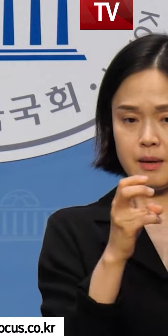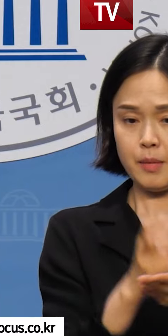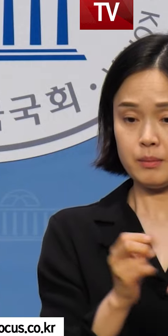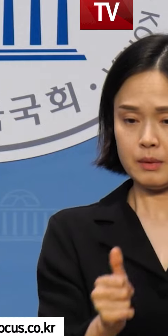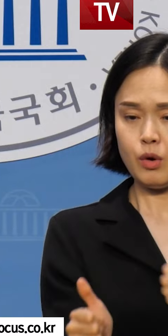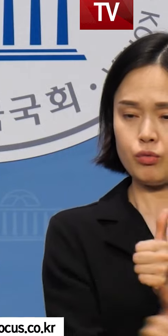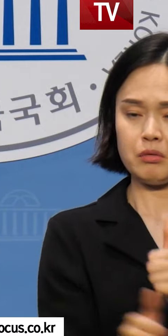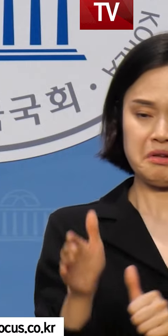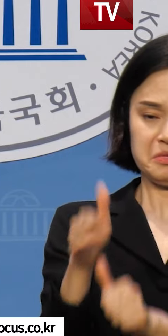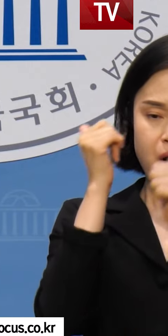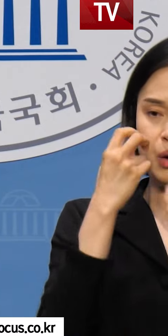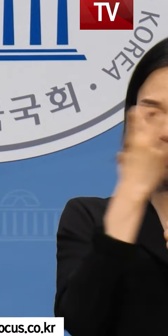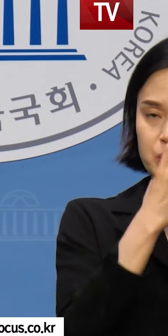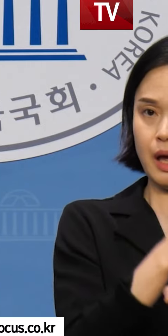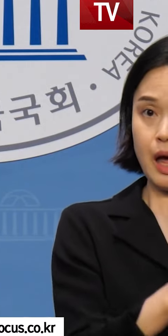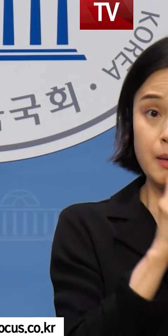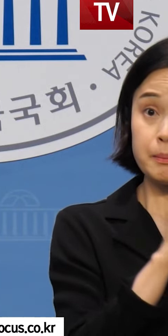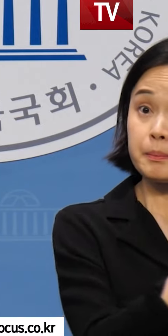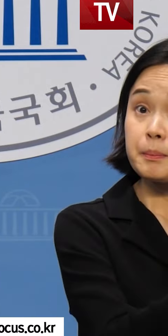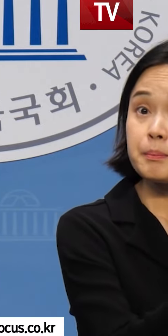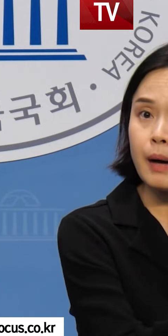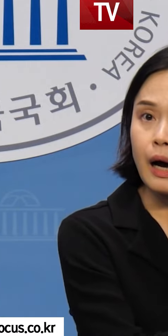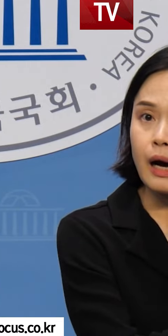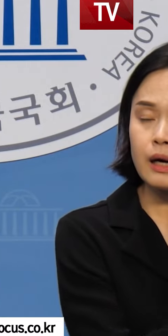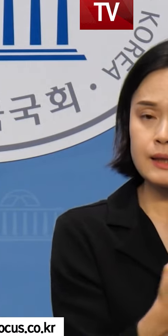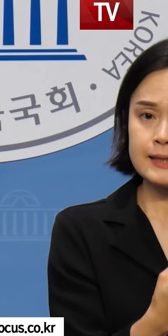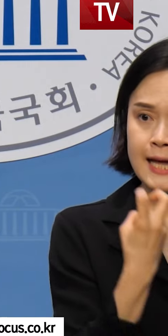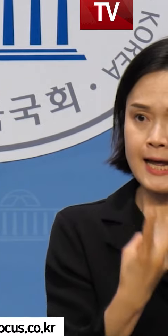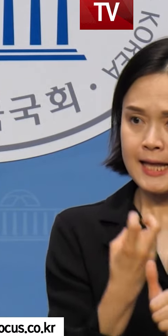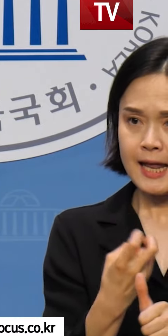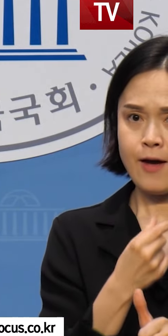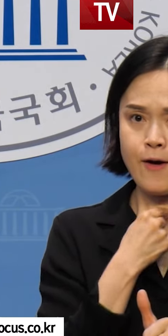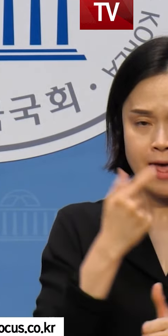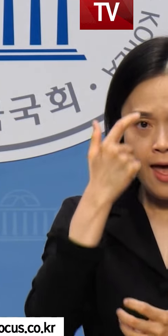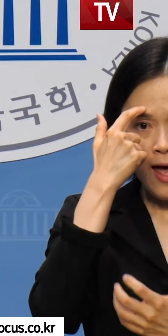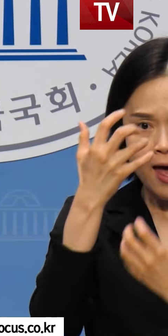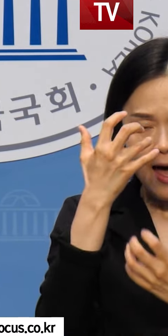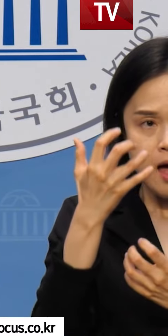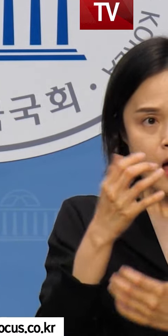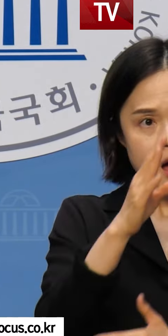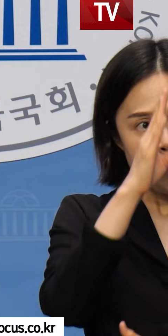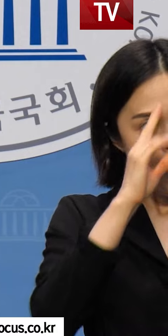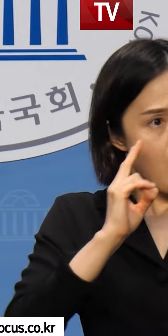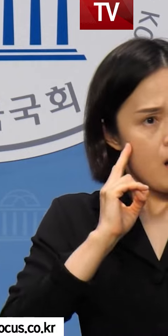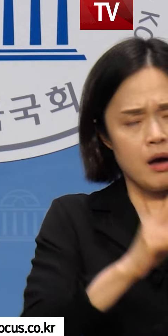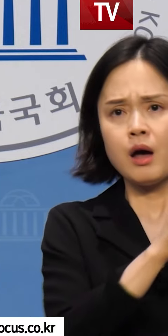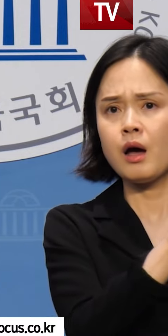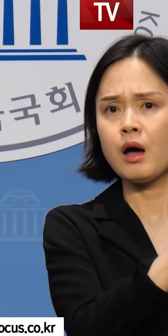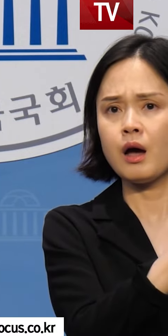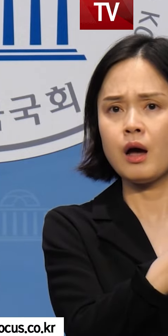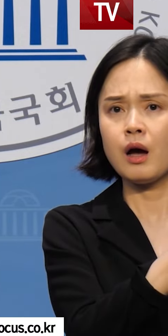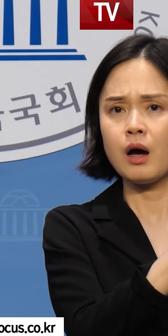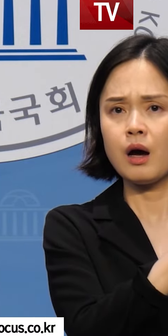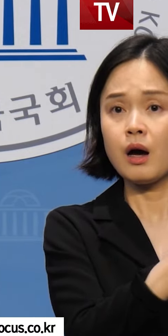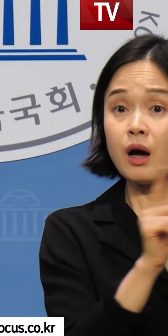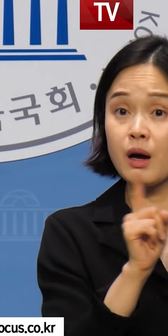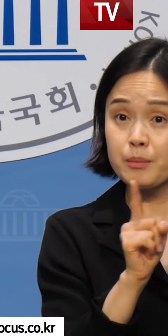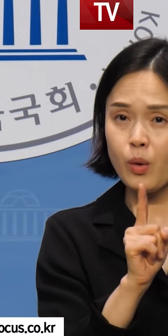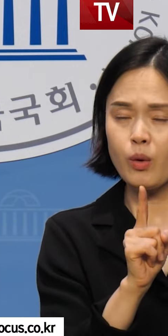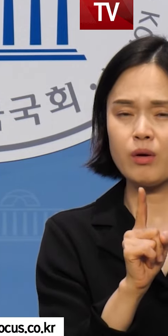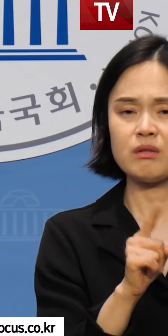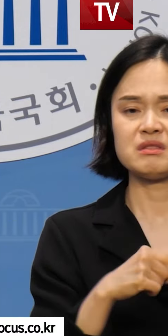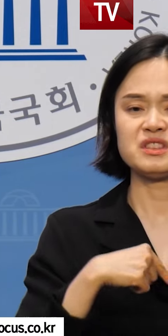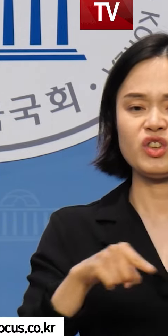합니다. 탄핵 중독 말기입니다. 미수에 그친 방통위원장 탄핵에 대한 보복이자